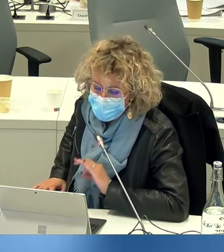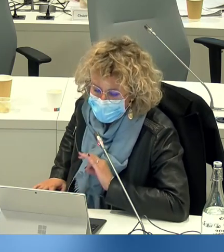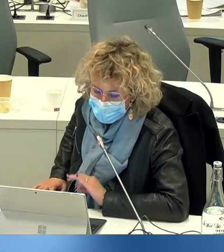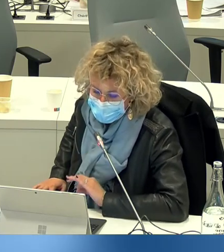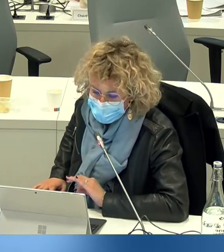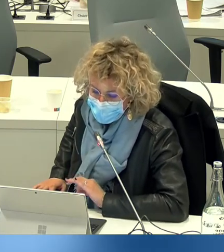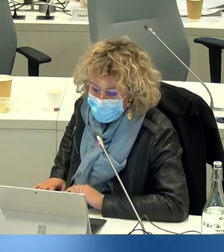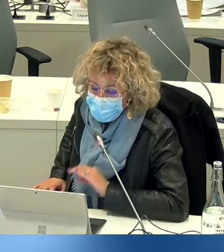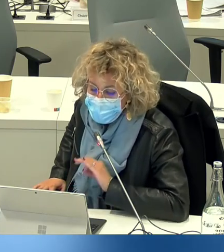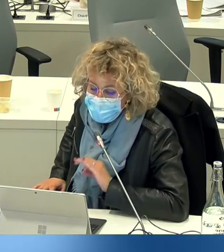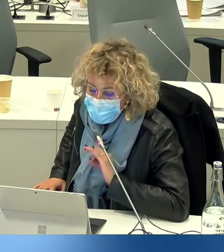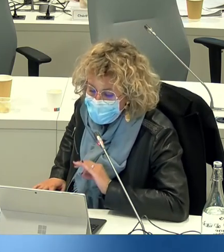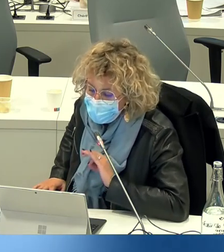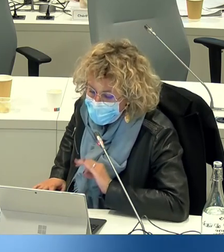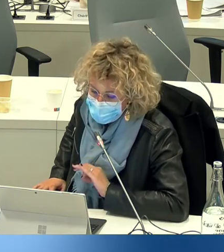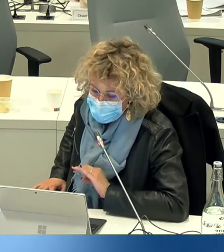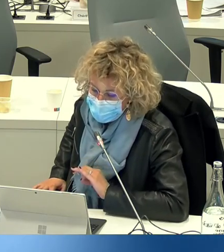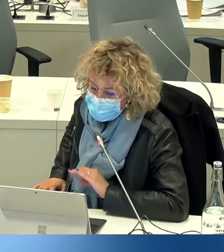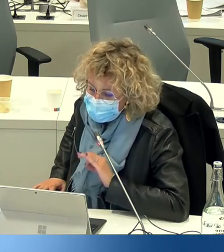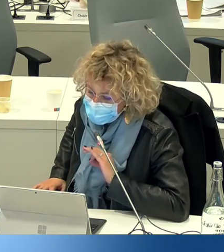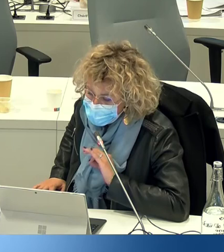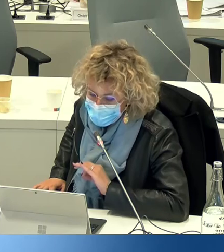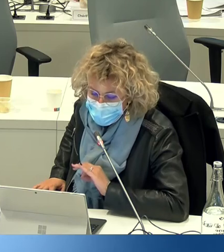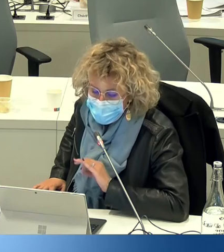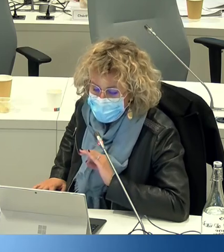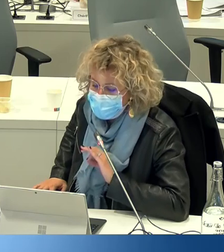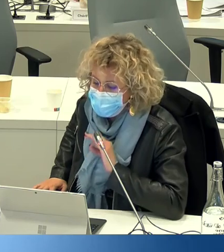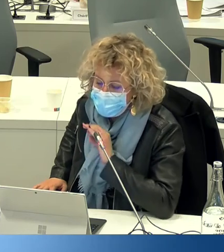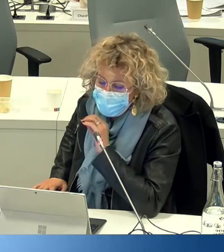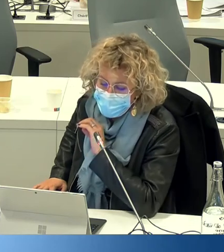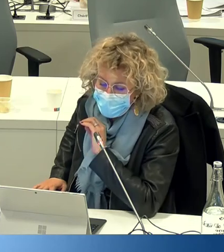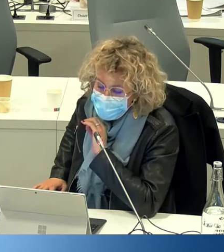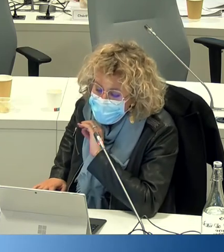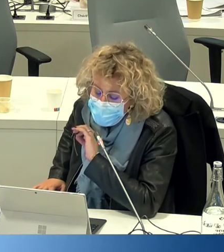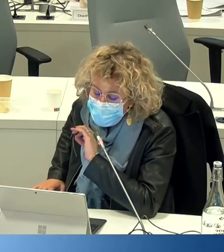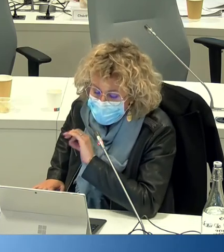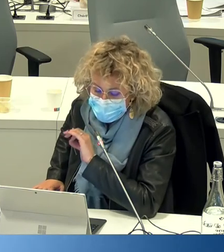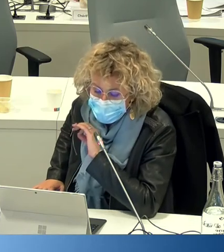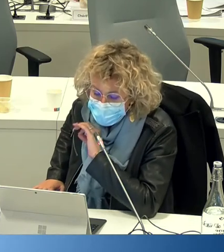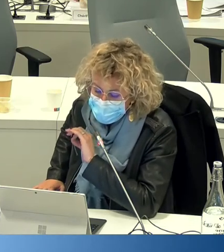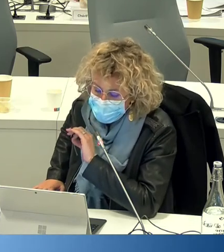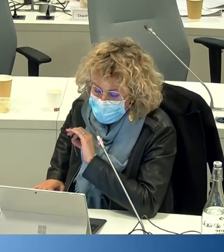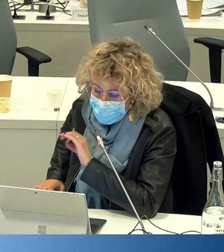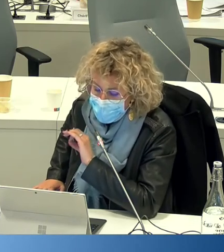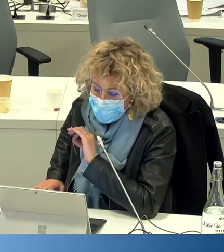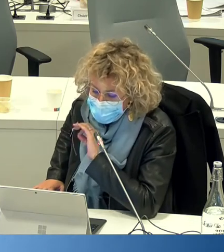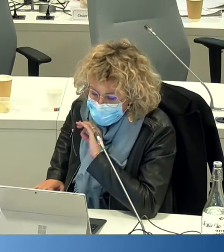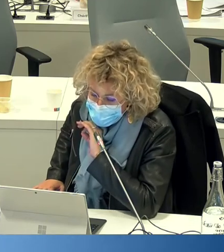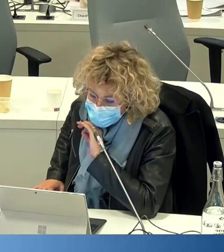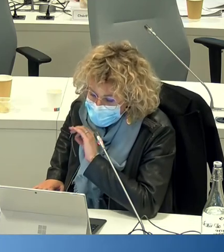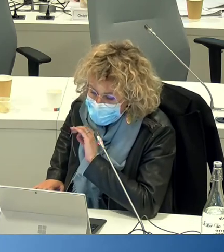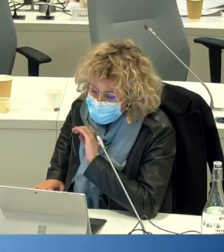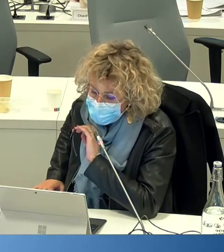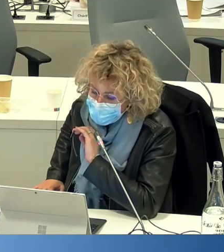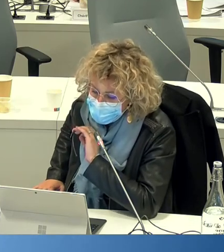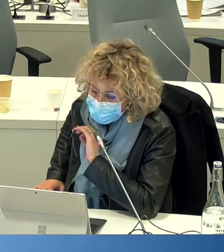mouvement et graines ne nous y trompons pas ces événements plutôt que d'être des lieux de rassemblement et de discussions permettant un